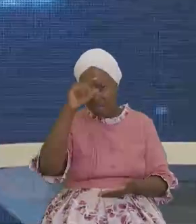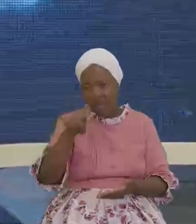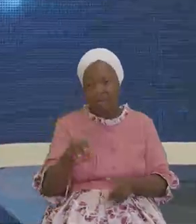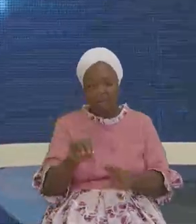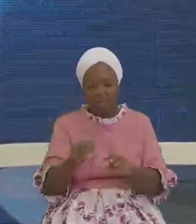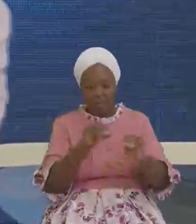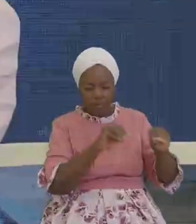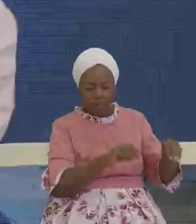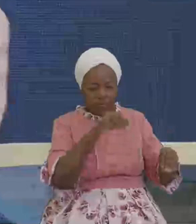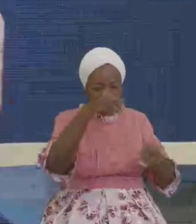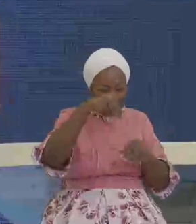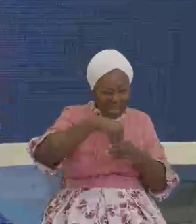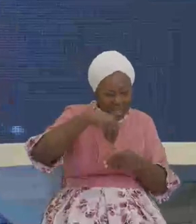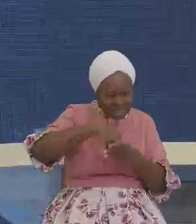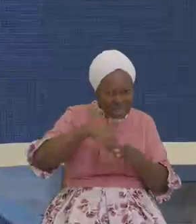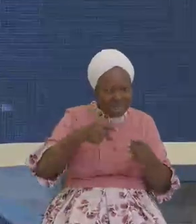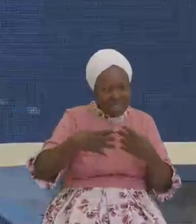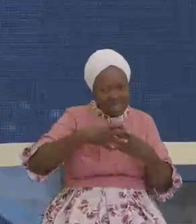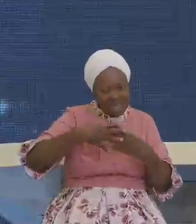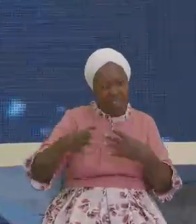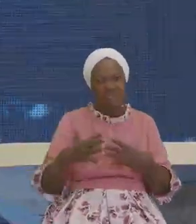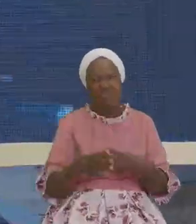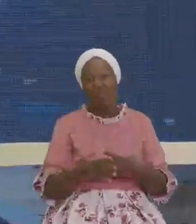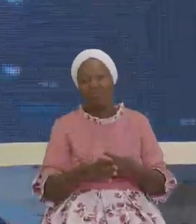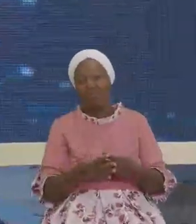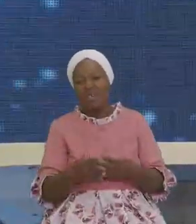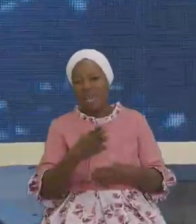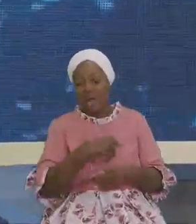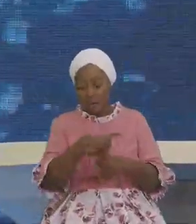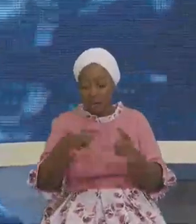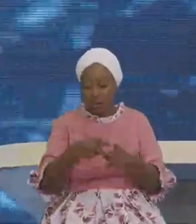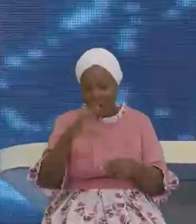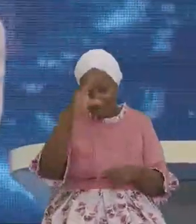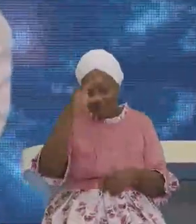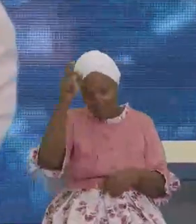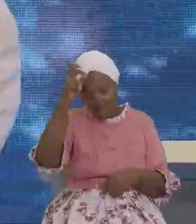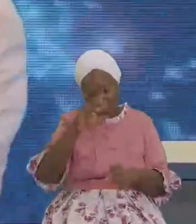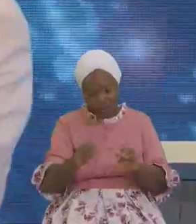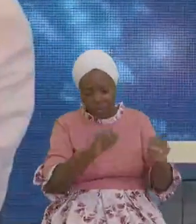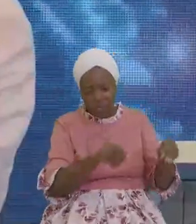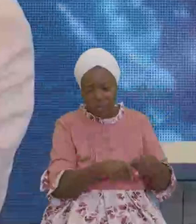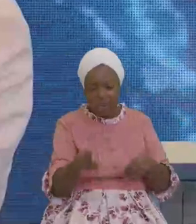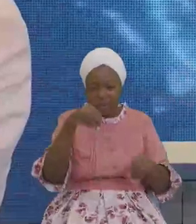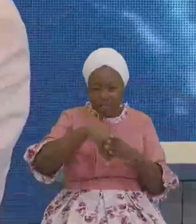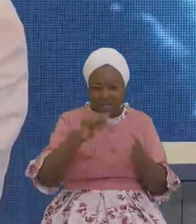il met dans une cage. Et quand il les met dans la cage,